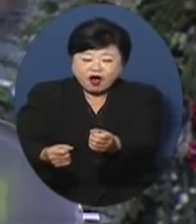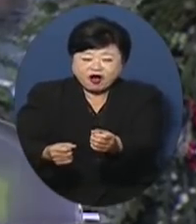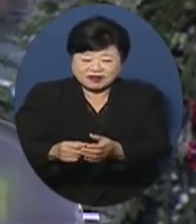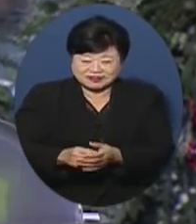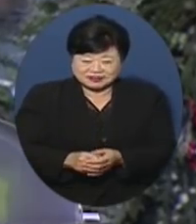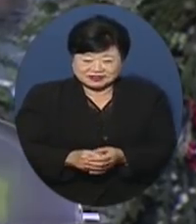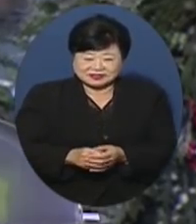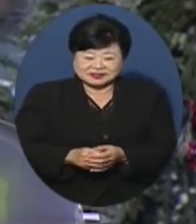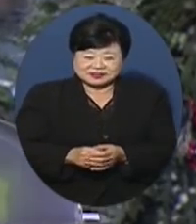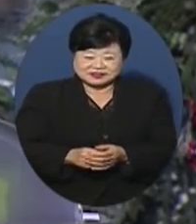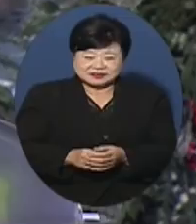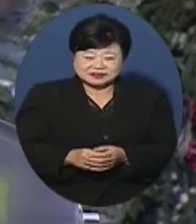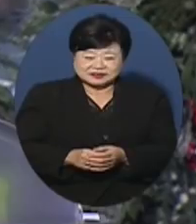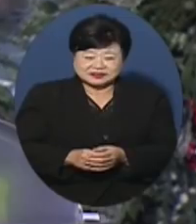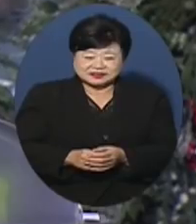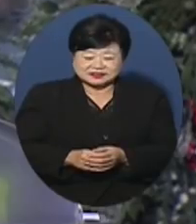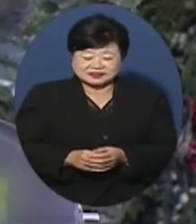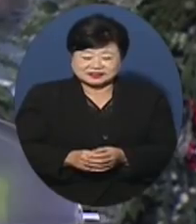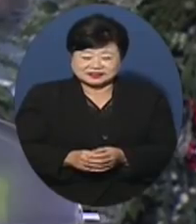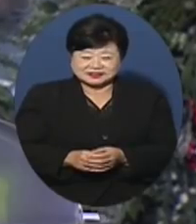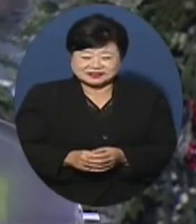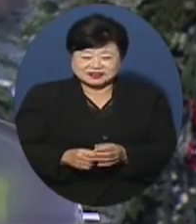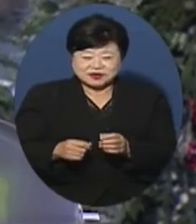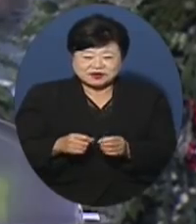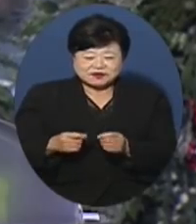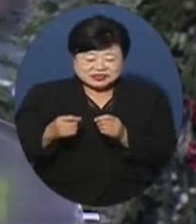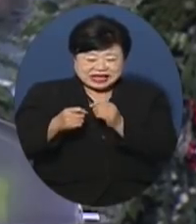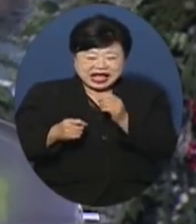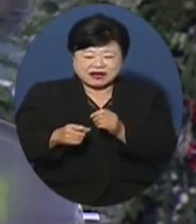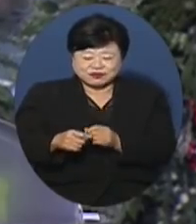돌리다니 원자폭탄만큼 무서운 것입니다.